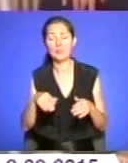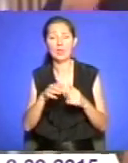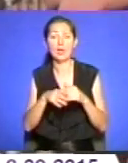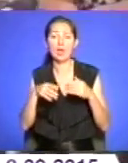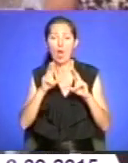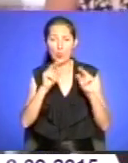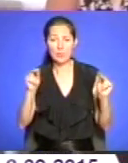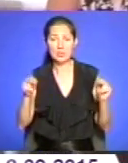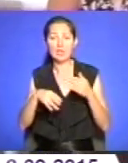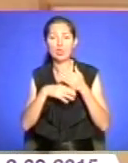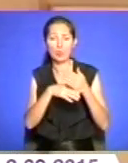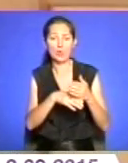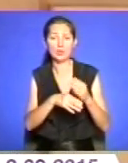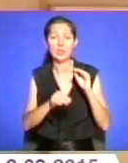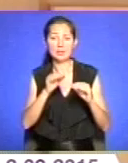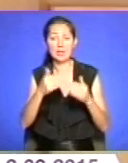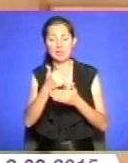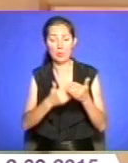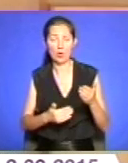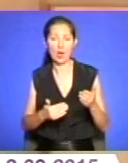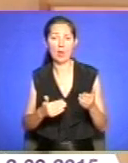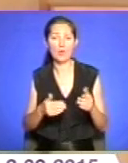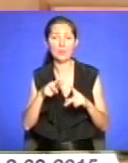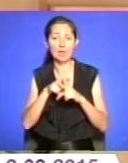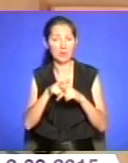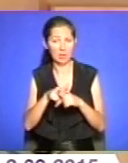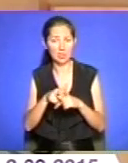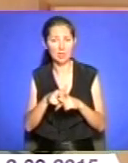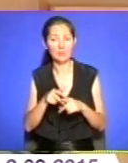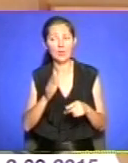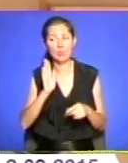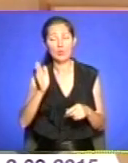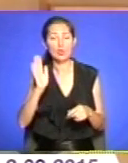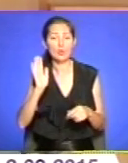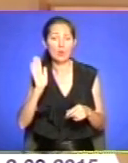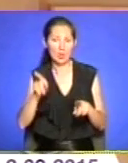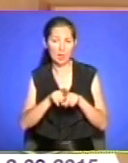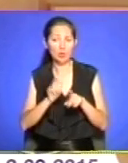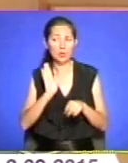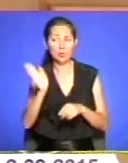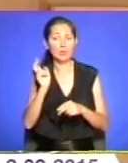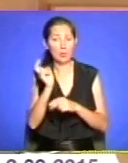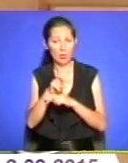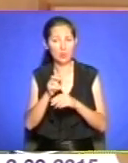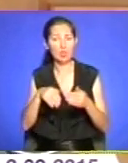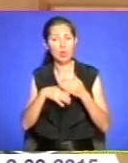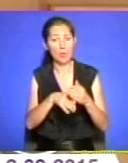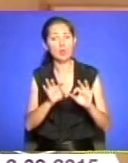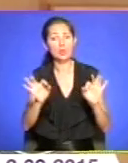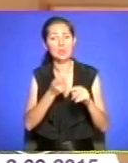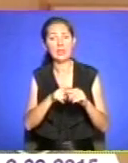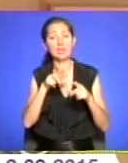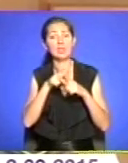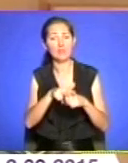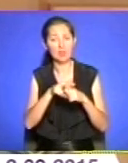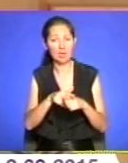програму фізичних навантажень. І хочемо в майбутньому так само будемо приходити, допомагати, може роз'яснювати, які